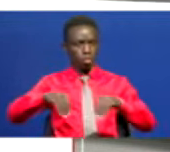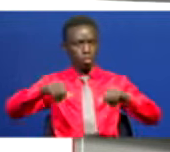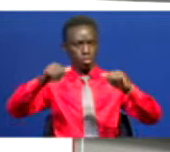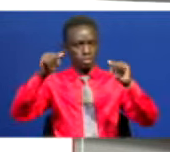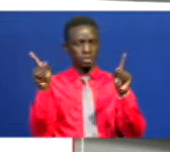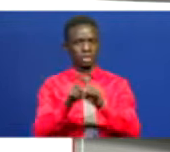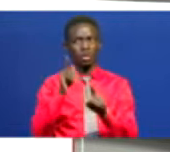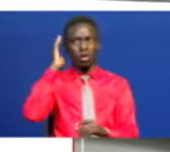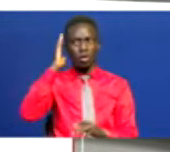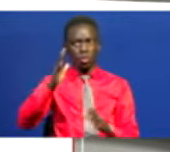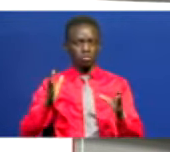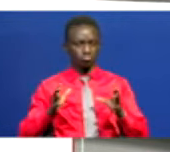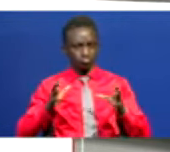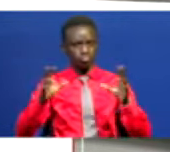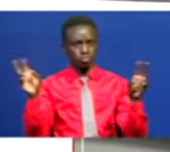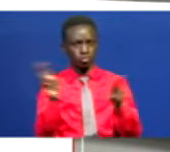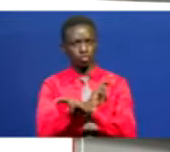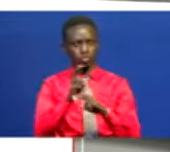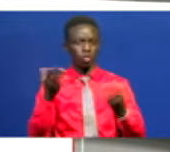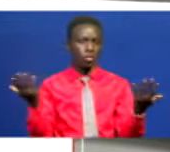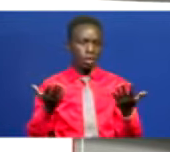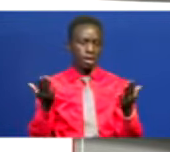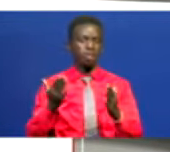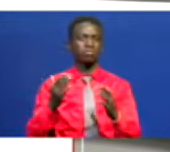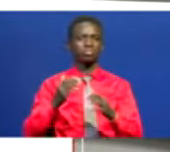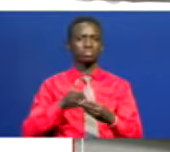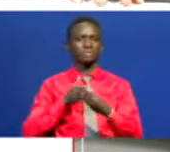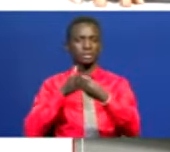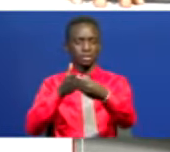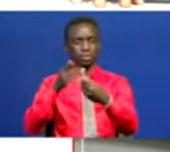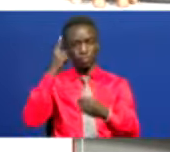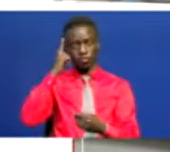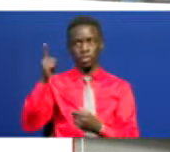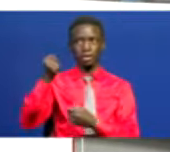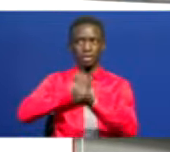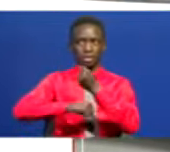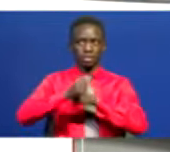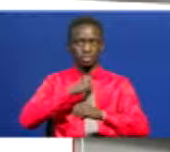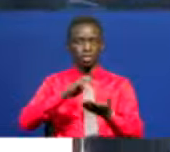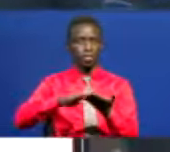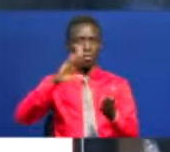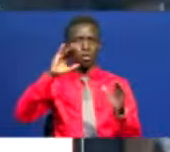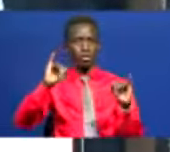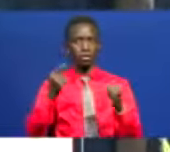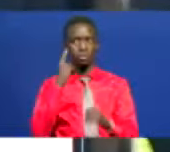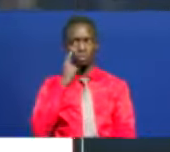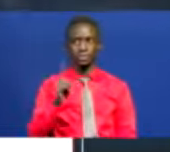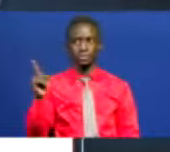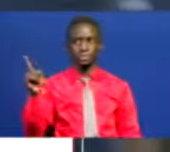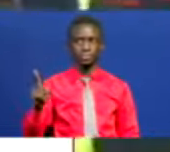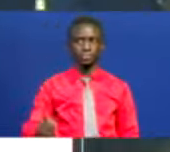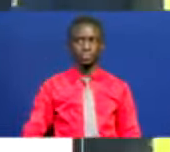mwongozo wa udhibiti wa shughuli za sekta hiyo. Tuyapate haya kutoka kwake Wycliffe Okech.